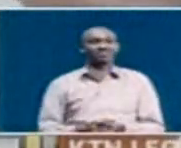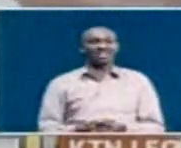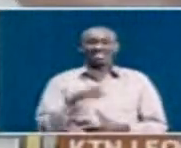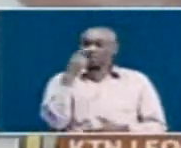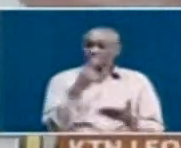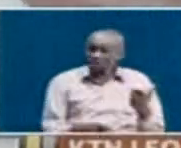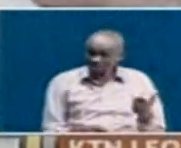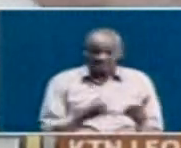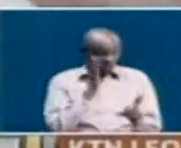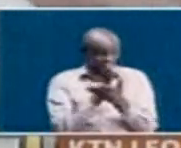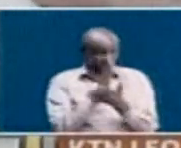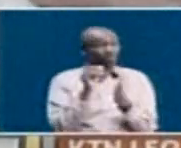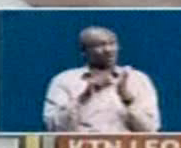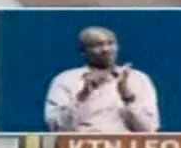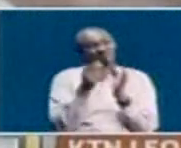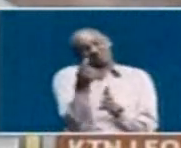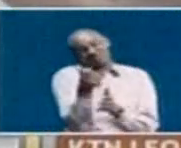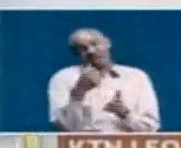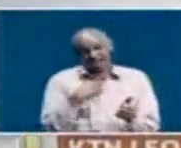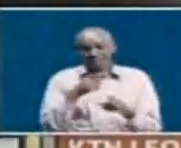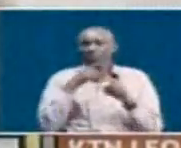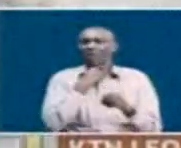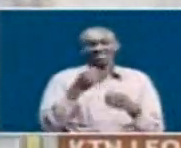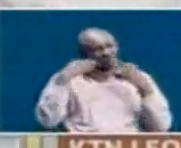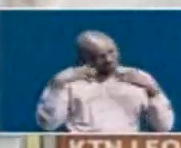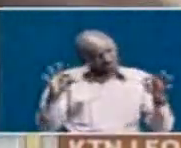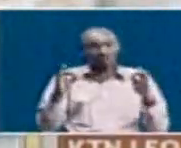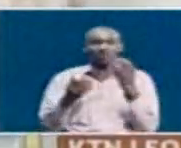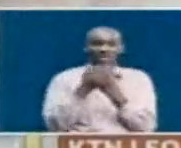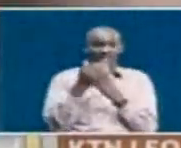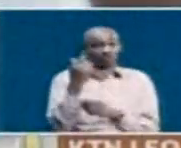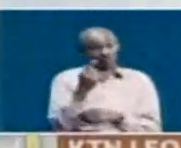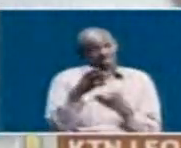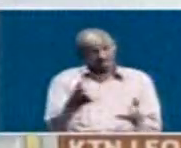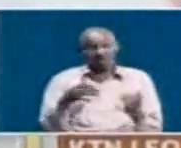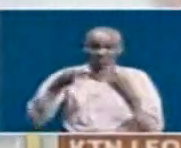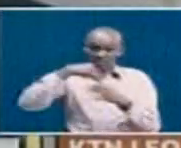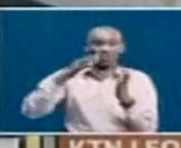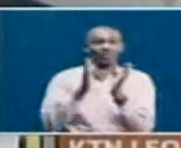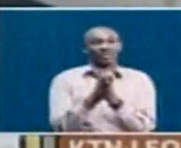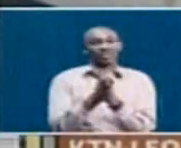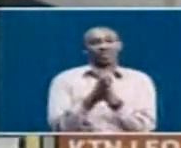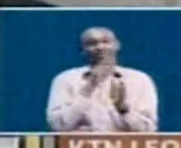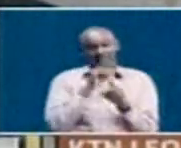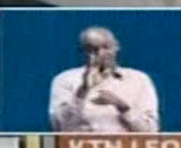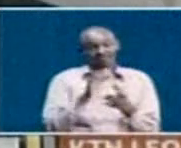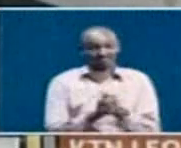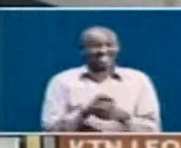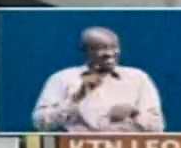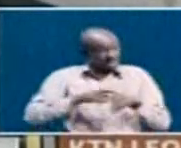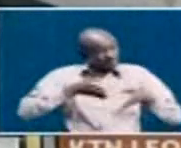Wanadai kuwa ingawa matatizo sio mengi, wanatamani uhuru wa kuwalelea watoto wao wakitangamana na ndugu zao. Kujifungua